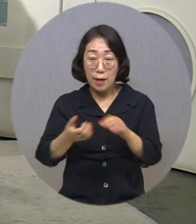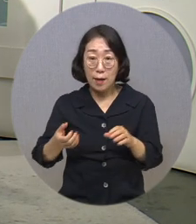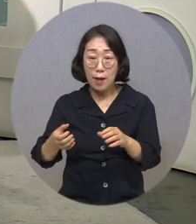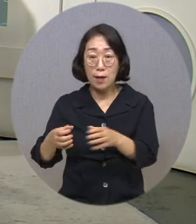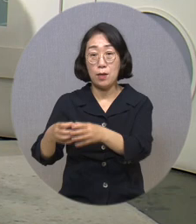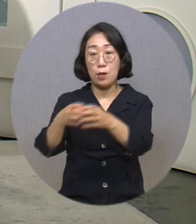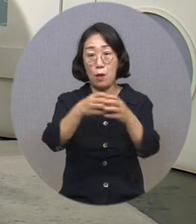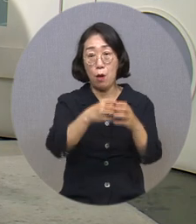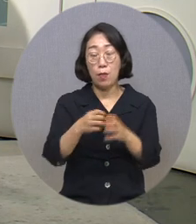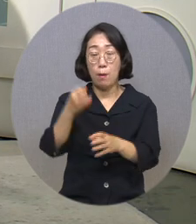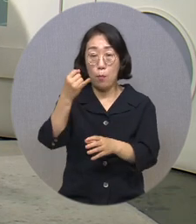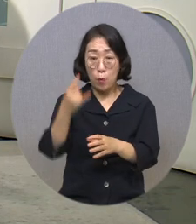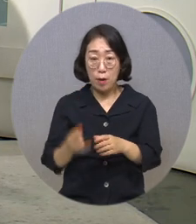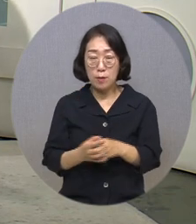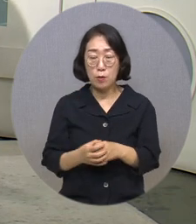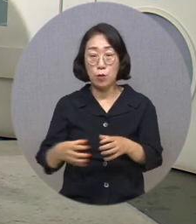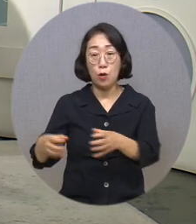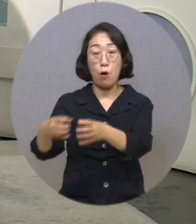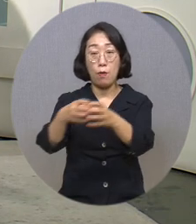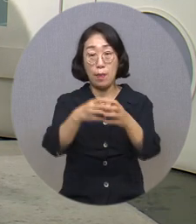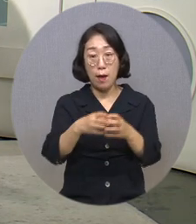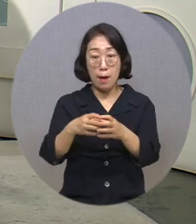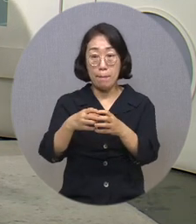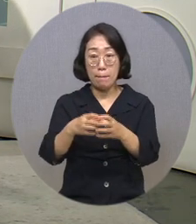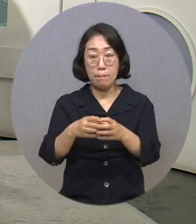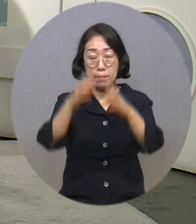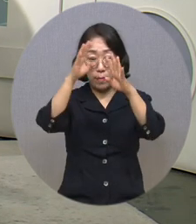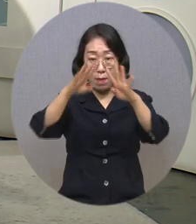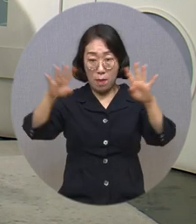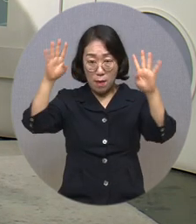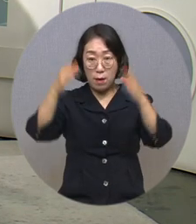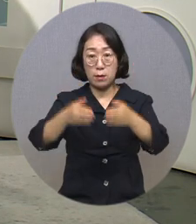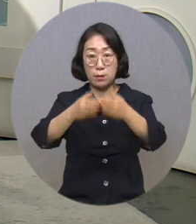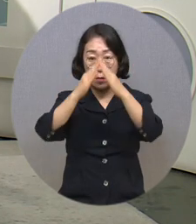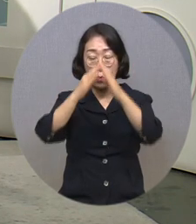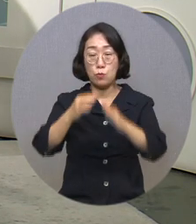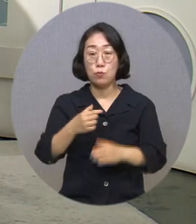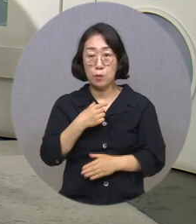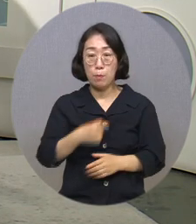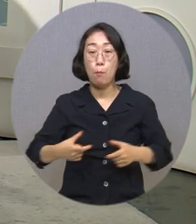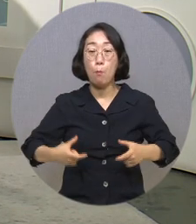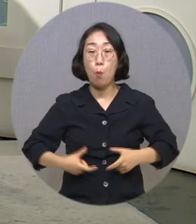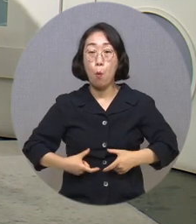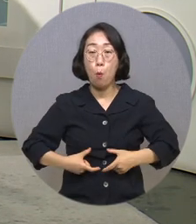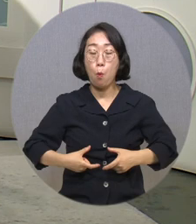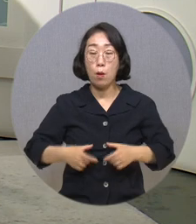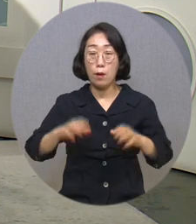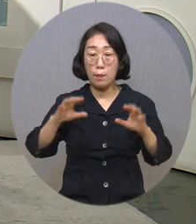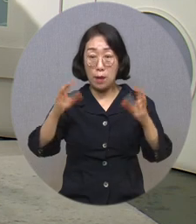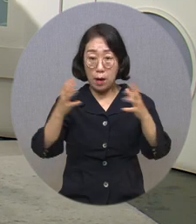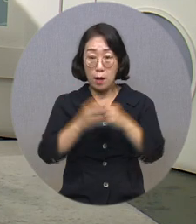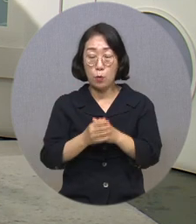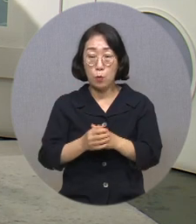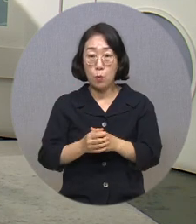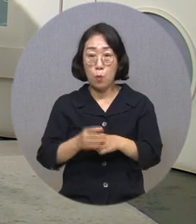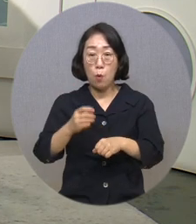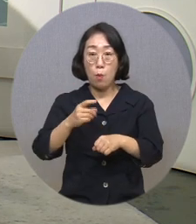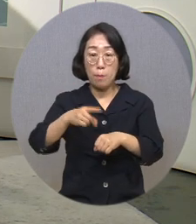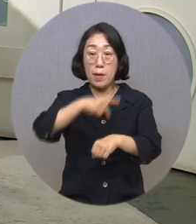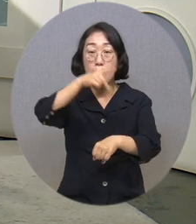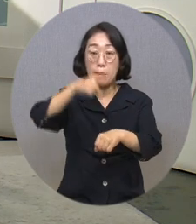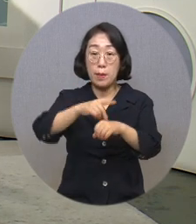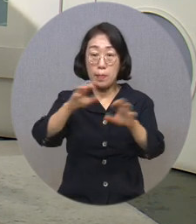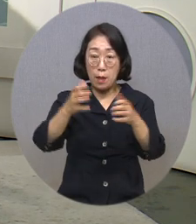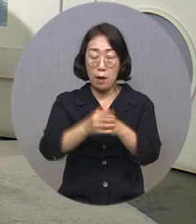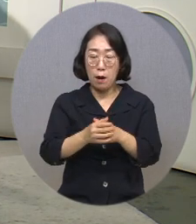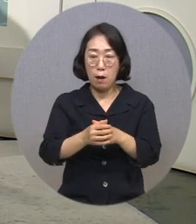연합회에서 연합대학을 만들고 싶었어요. 몽골에다가. 그리고 이제 필리핀. 필리핀에 이제 국립대학, CTU 대학에서